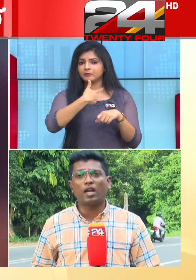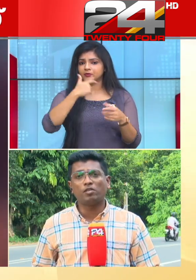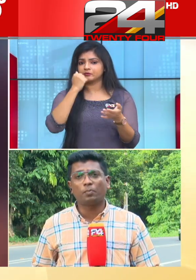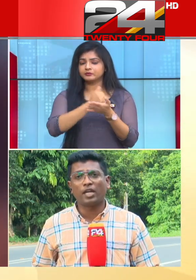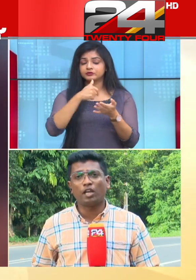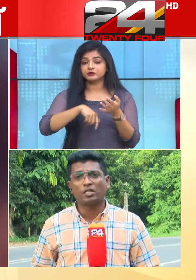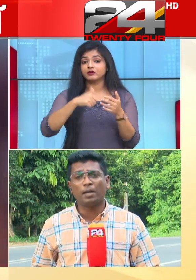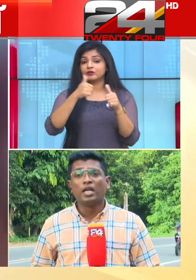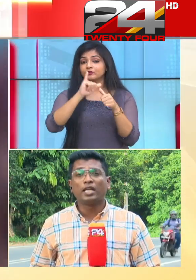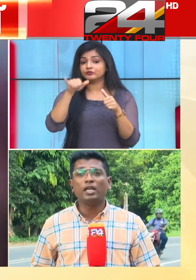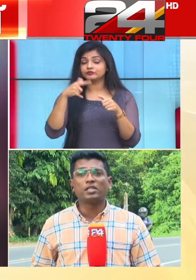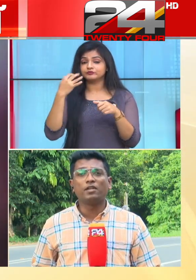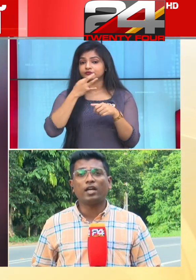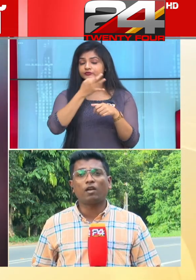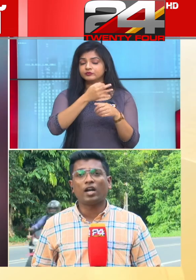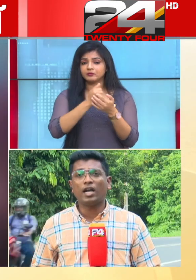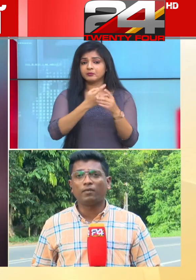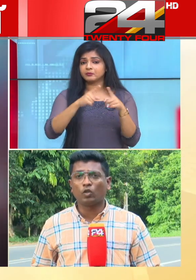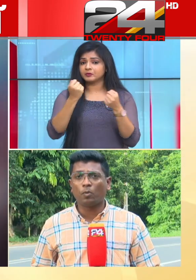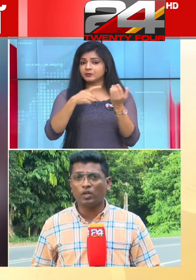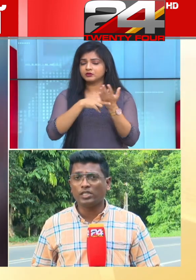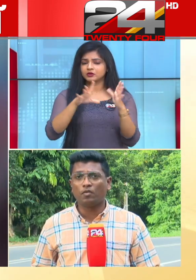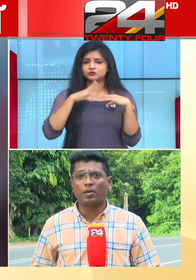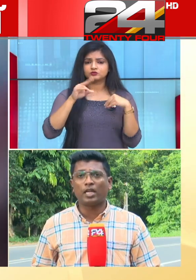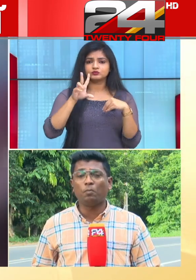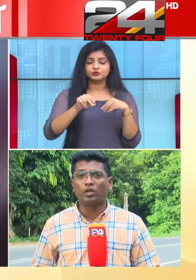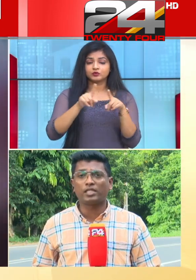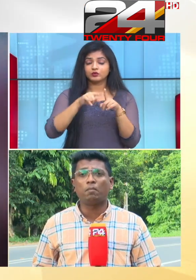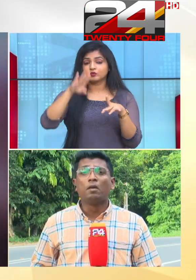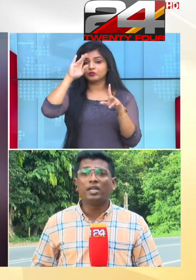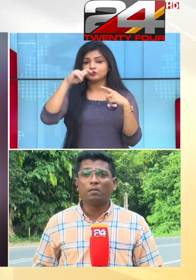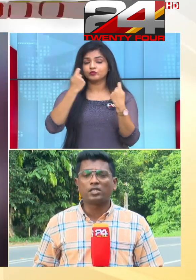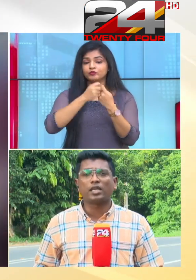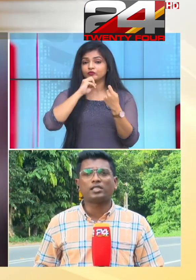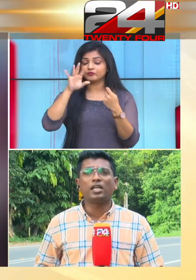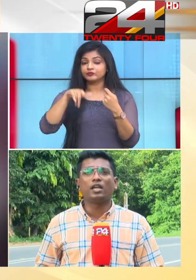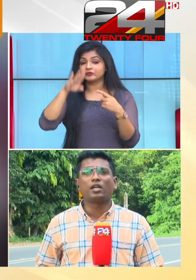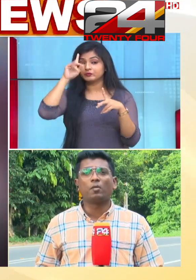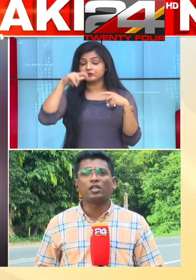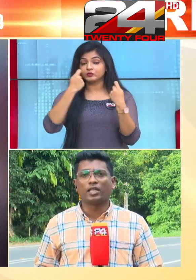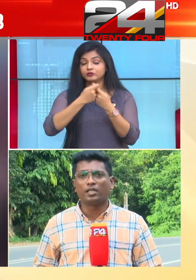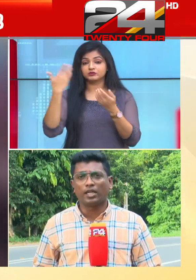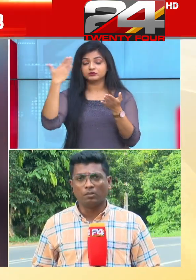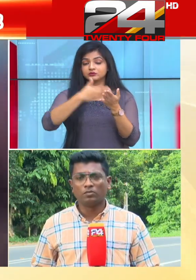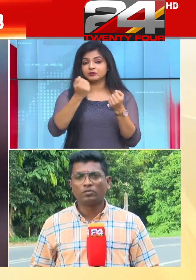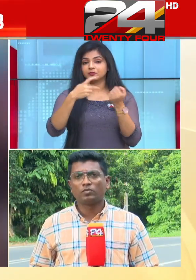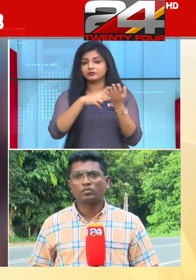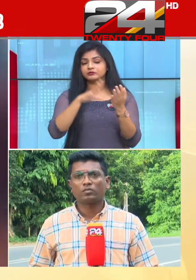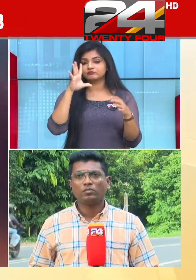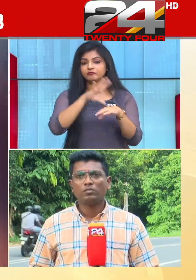അബ്ദുൾ ജബ്ബാർ ആവശ്യപ്പെടുകയായിരുന്നു. പക്ഷേ ഇതിന് ബസ് ജീവനക്കാർ വഴങ്ങാതെ വന്നതോടെ പോലീസിന് വിവരം അറിയിക്കുകയും പോലീസ് പിന്നീട് ബസ് കസ്റ്റഡിയിലെടുക്കുകയുമാണ് ചെയ്തത്. ടി